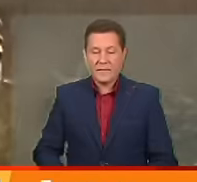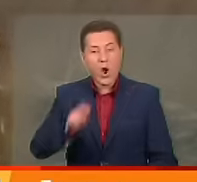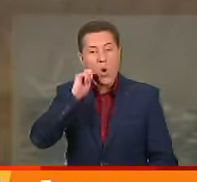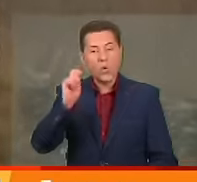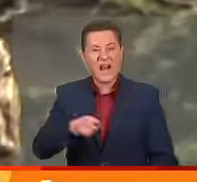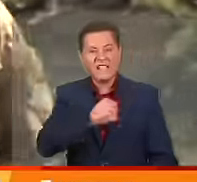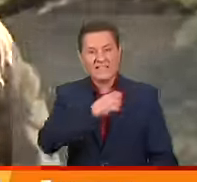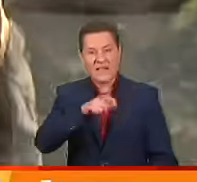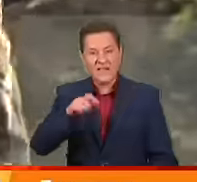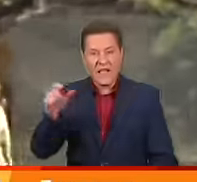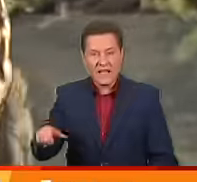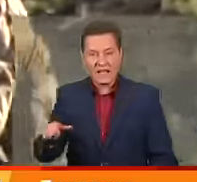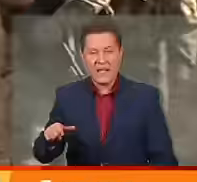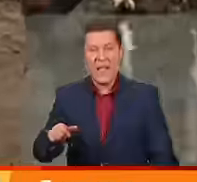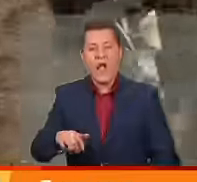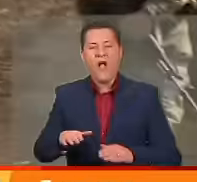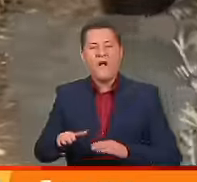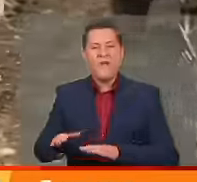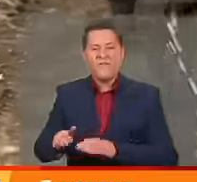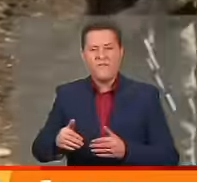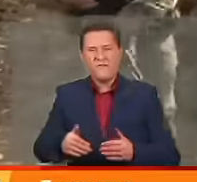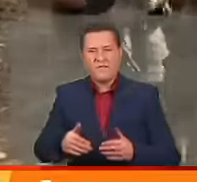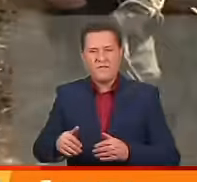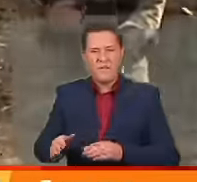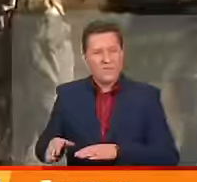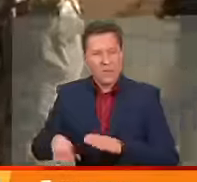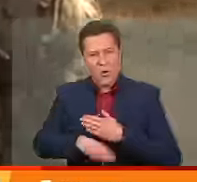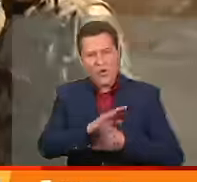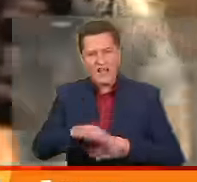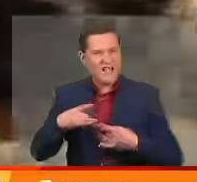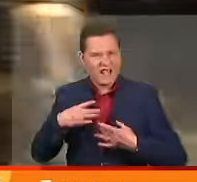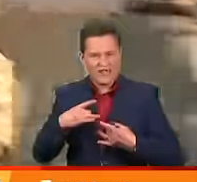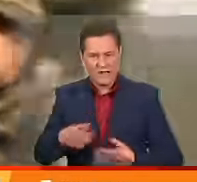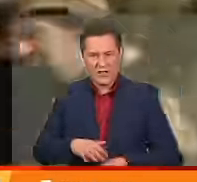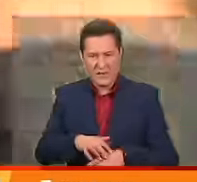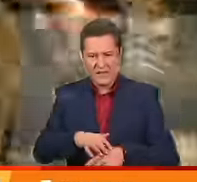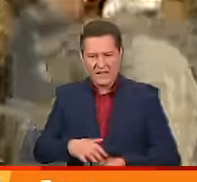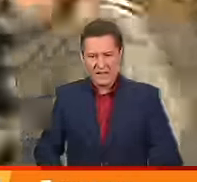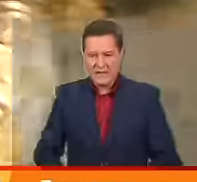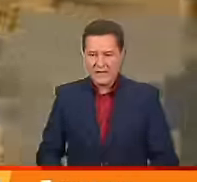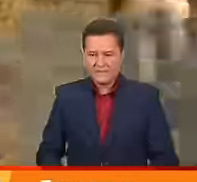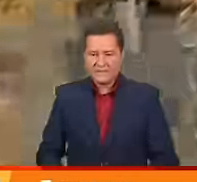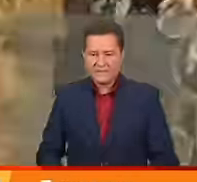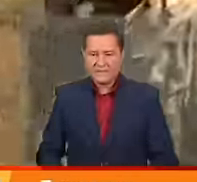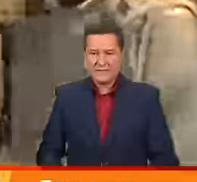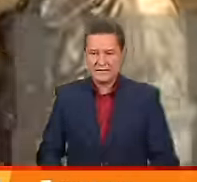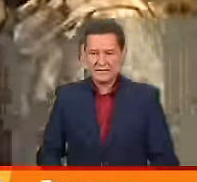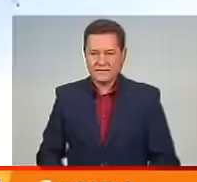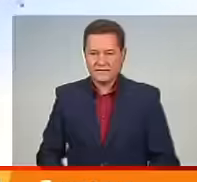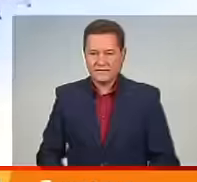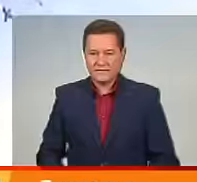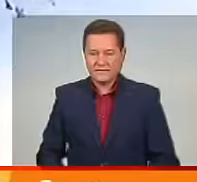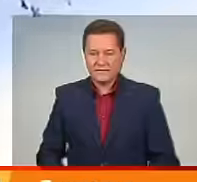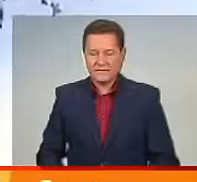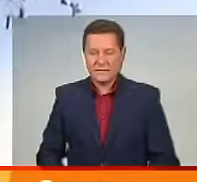Українські вояки з передових позицій відходять відверто роздратованими. Хлопці, як настрій? Без коментарів. Без коментарів.